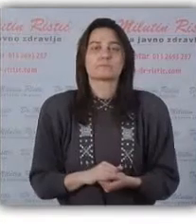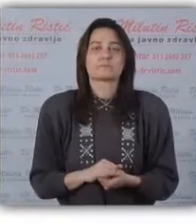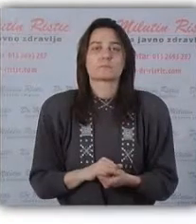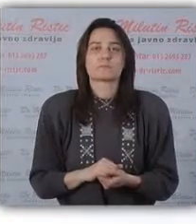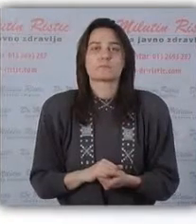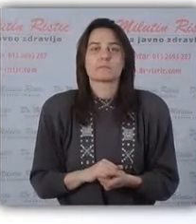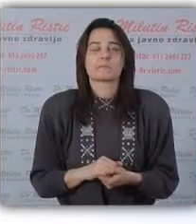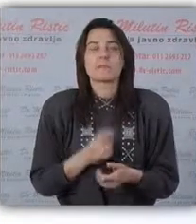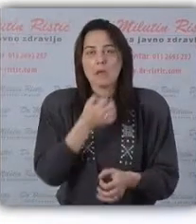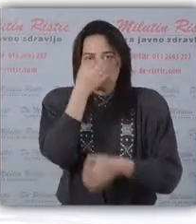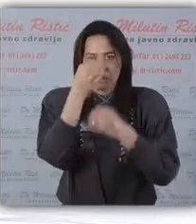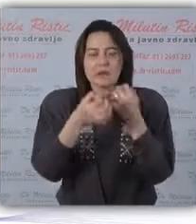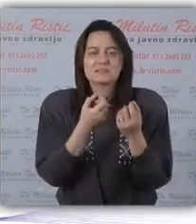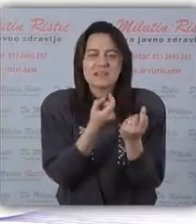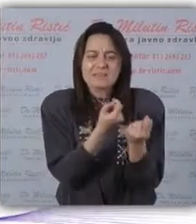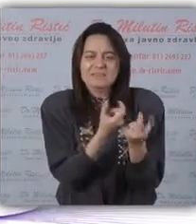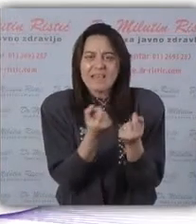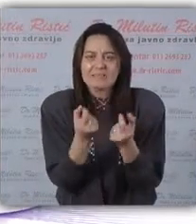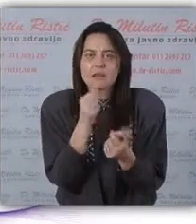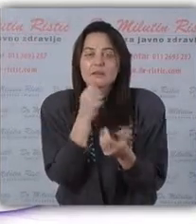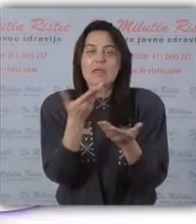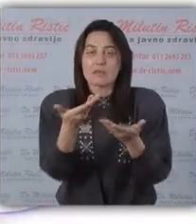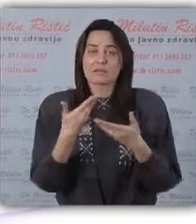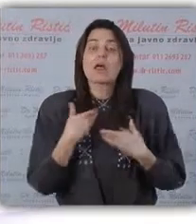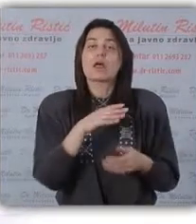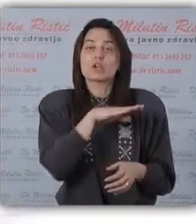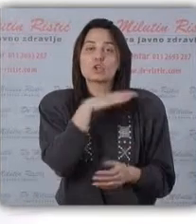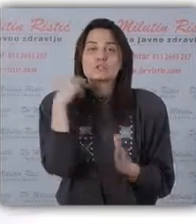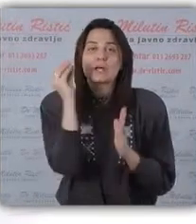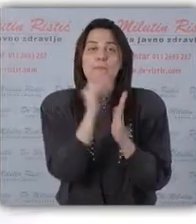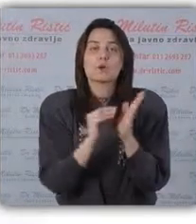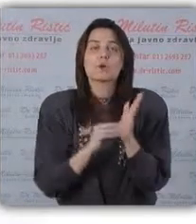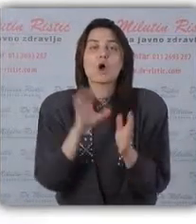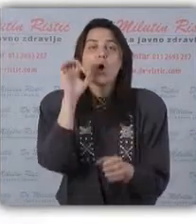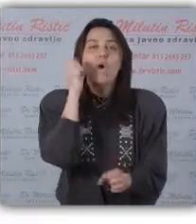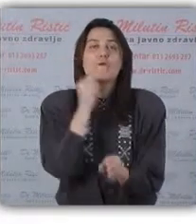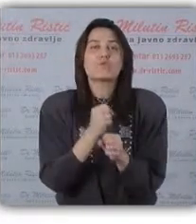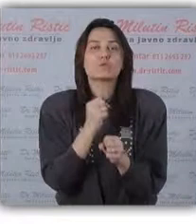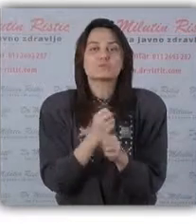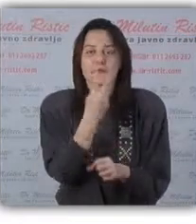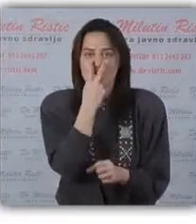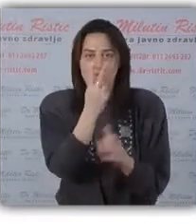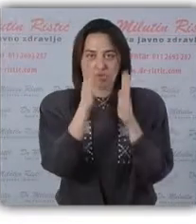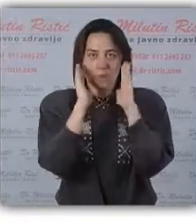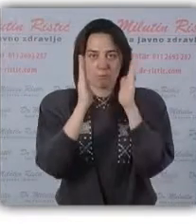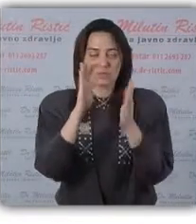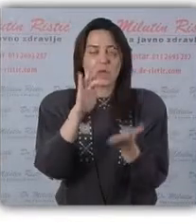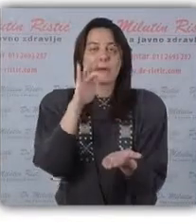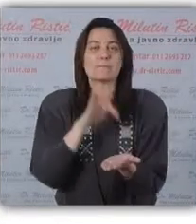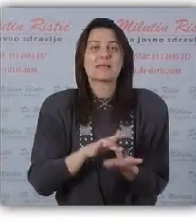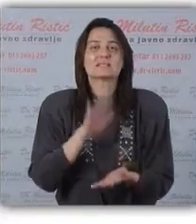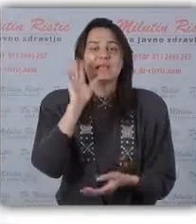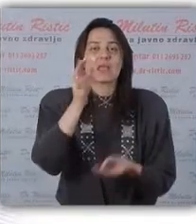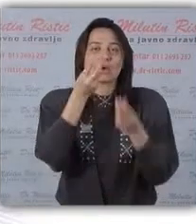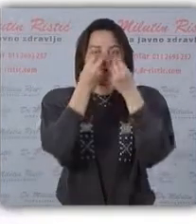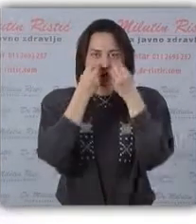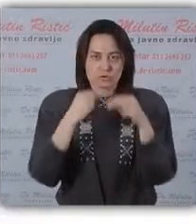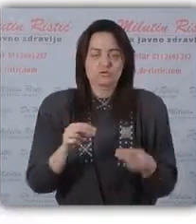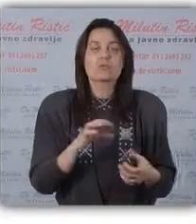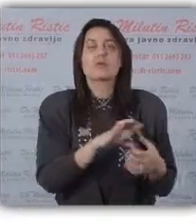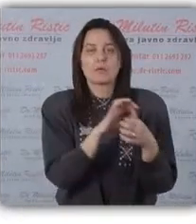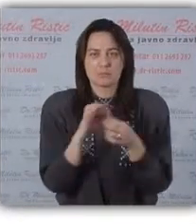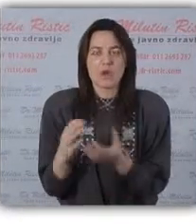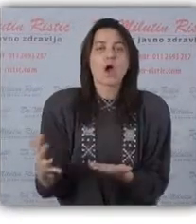analizira. Analiza je veoma detaljna i daje dosta podataka o funkciji vidnog puta, odnosno mestima